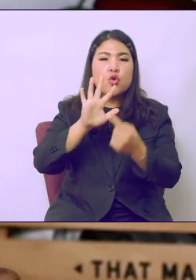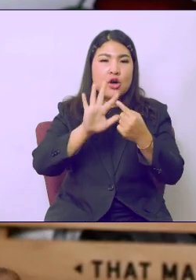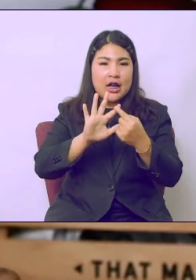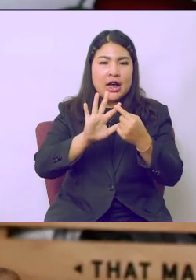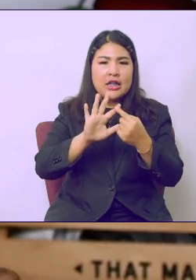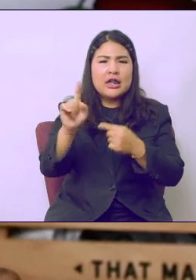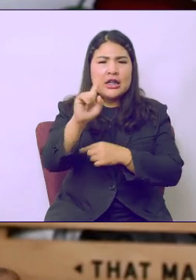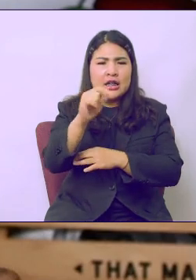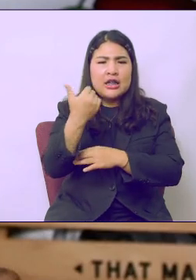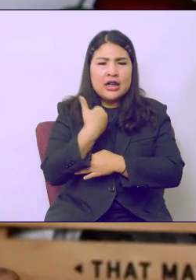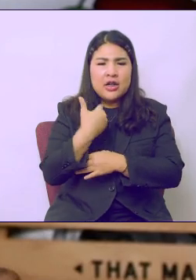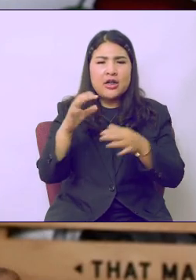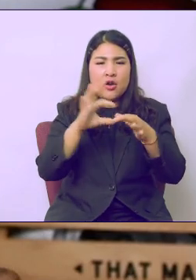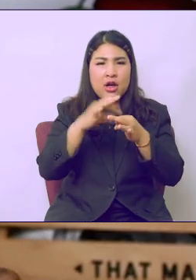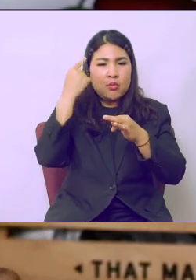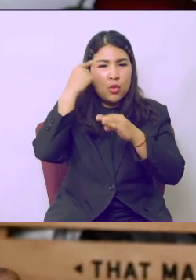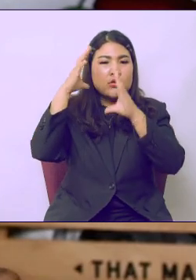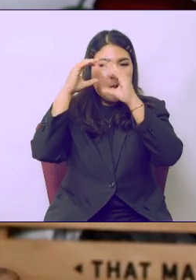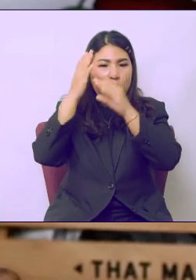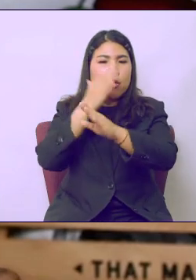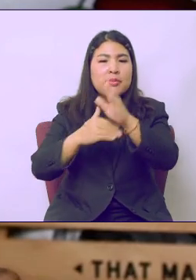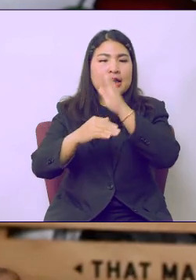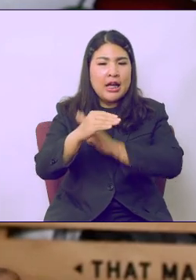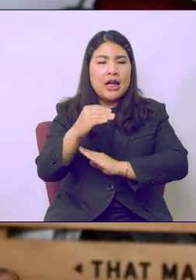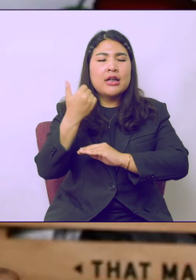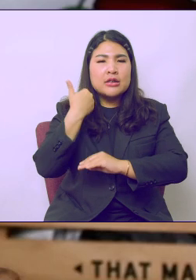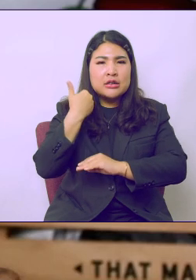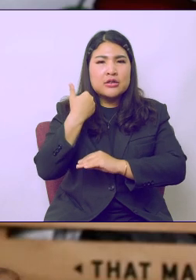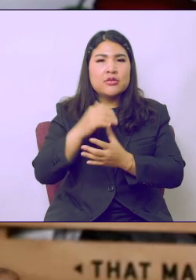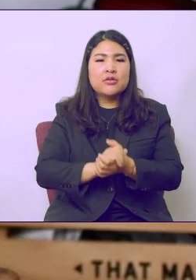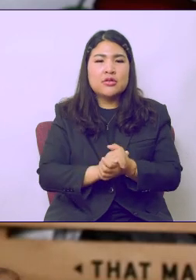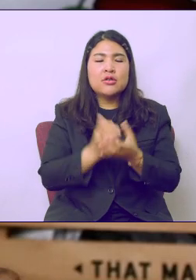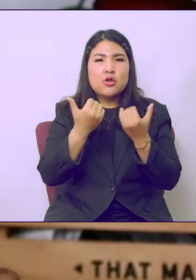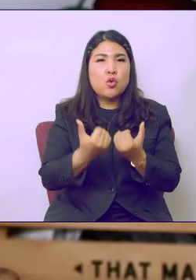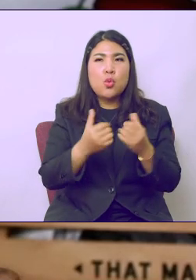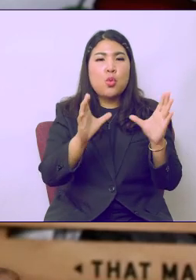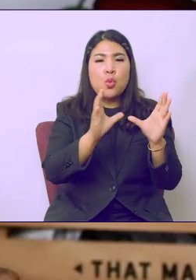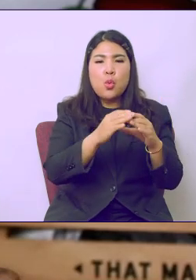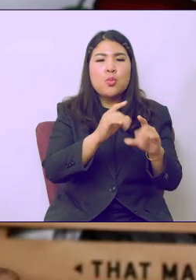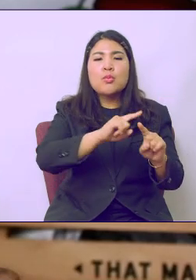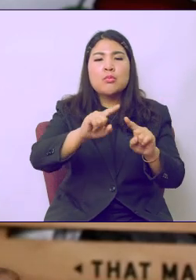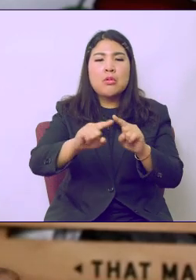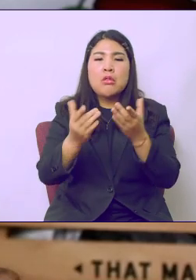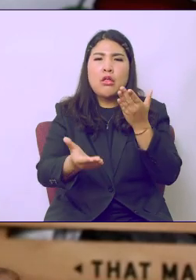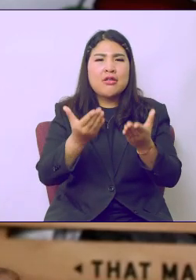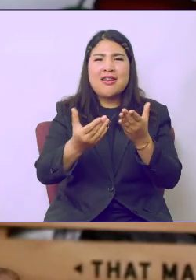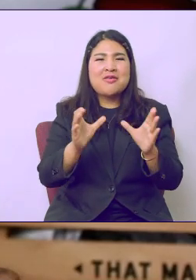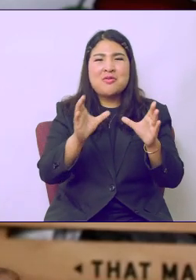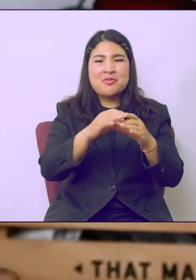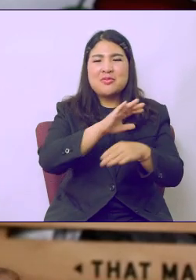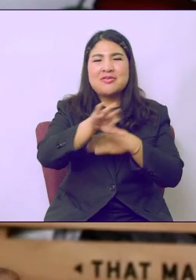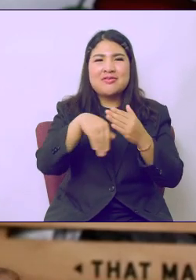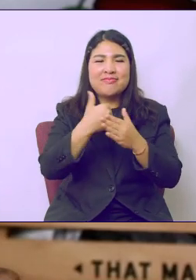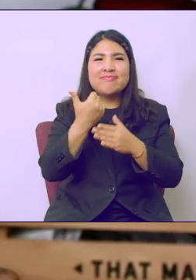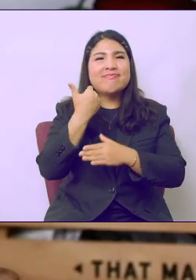สำหรับเด็กพิการกลุ่มสมองพิการนะครับอันแรกเลยเนี่ยนะครับไม่ว่ากลุ่มไหนก็แล้วแต่นะครับทุกกลุ่มจะไม่ทำ